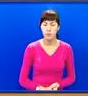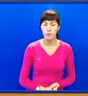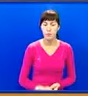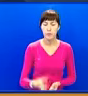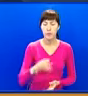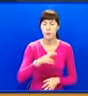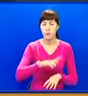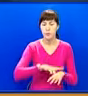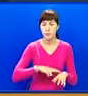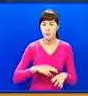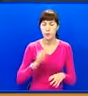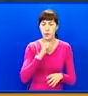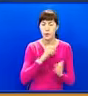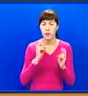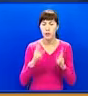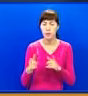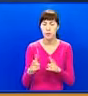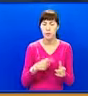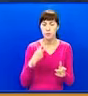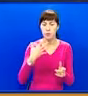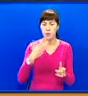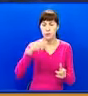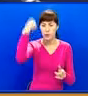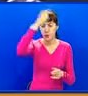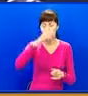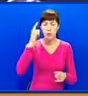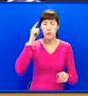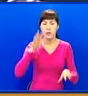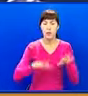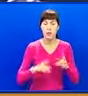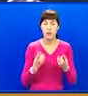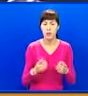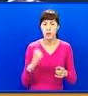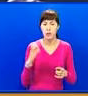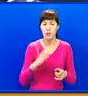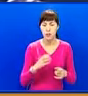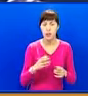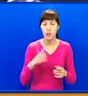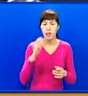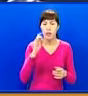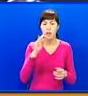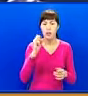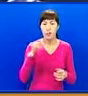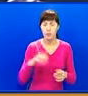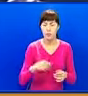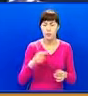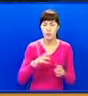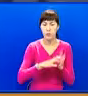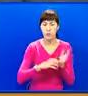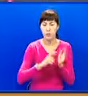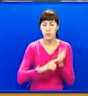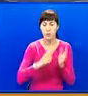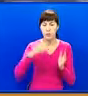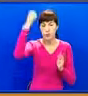Сондай-ақ облыс полицейлері тонау қылмысын жасаған 25 жастағы күдіктіні ұстады. Қыркүйек айында Қазығұрттық